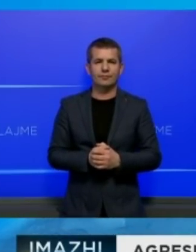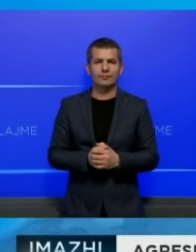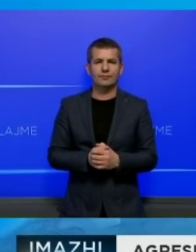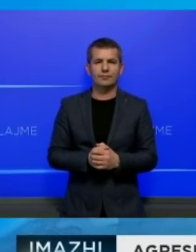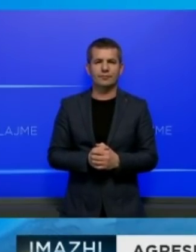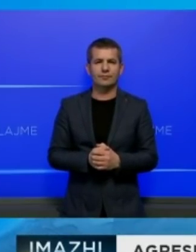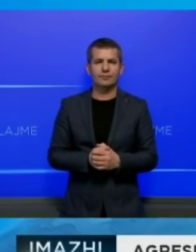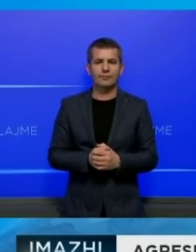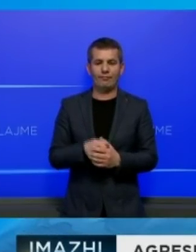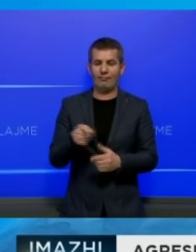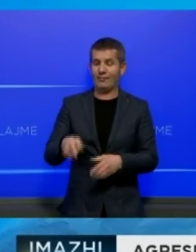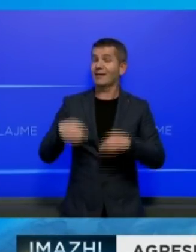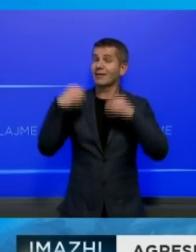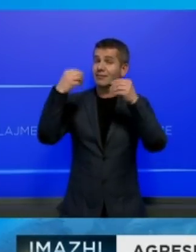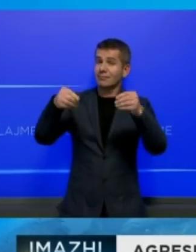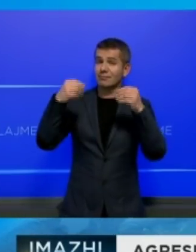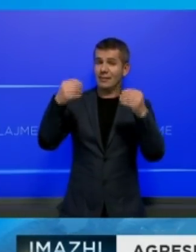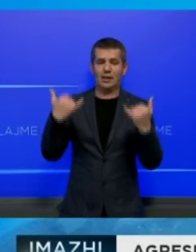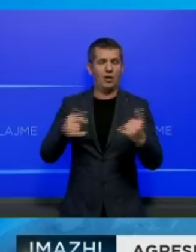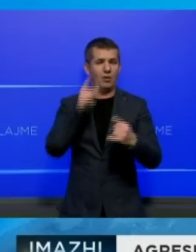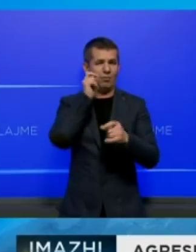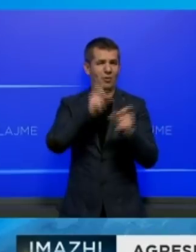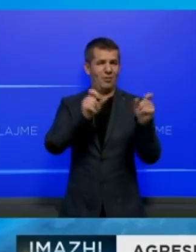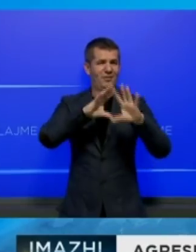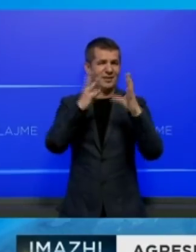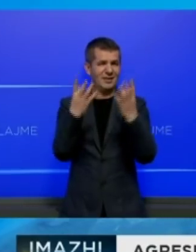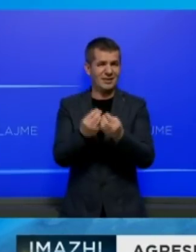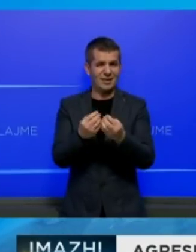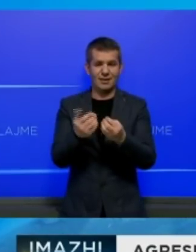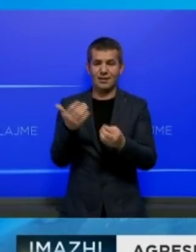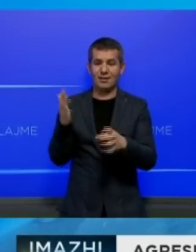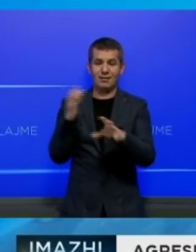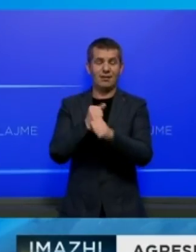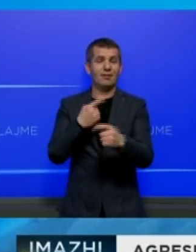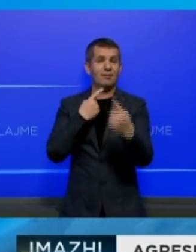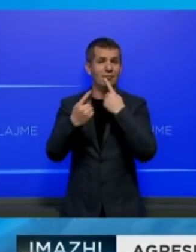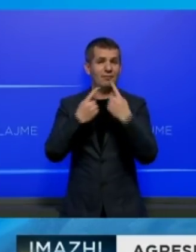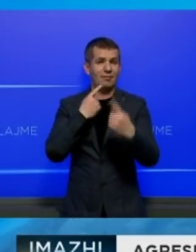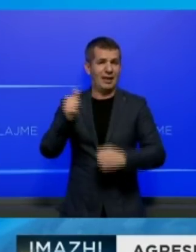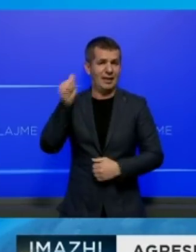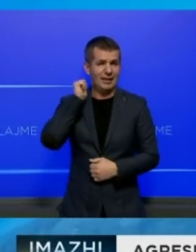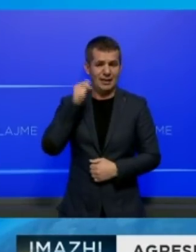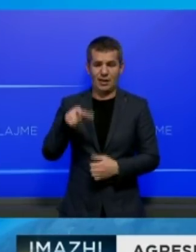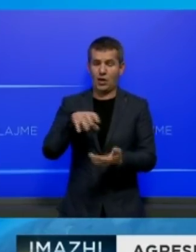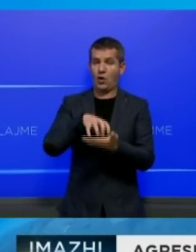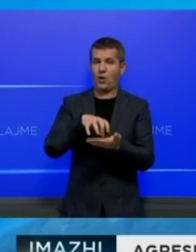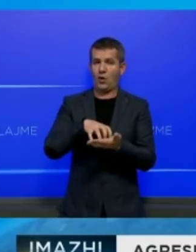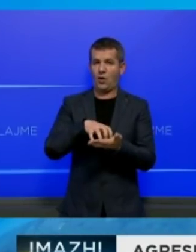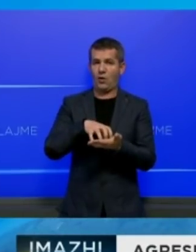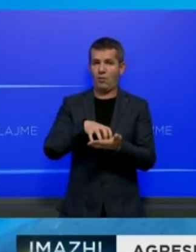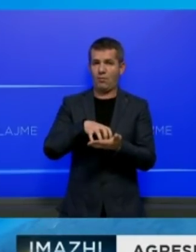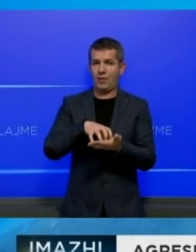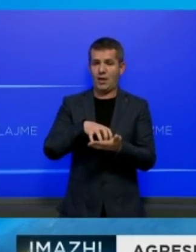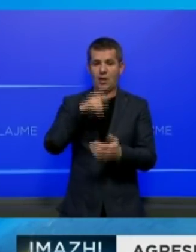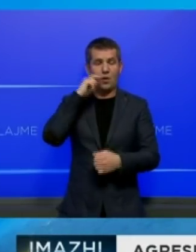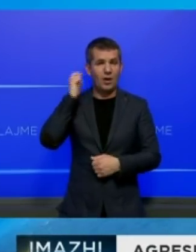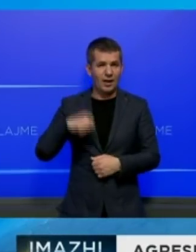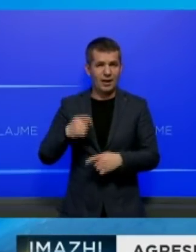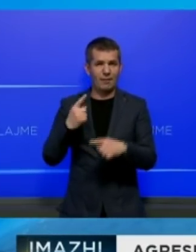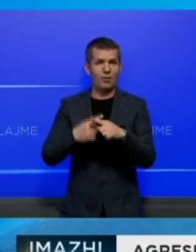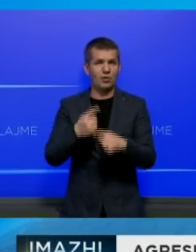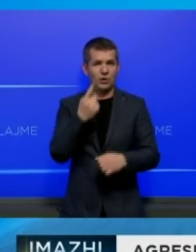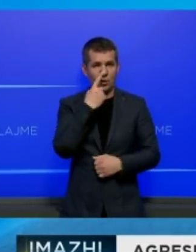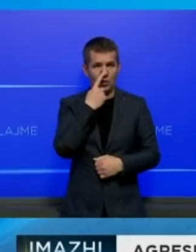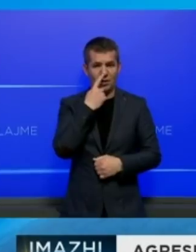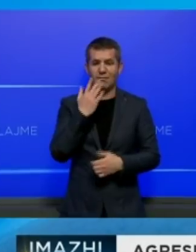прорахував. Gjatë një adresimi që i bëri popullit Ukrainas pas bisedimeve të mbrëmshme që pati delegacioni Ukrainas me atë rus dhe pas disa ditëve